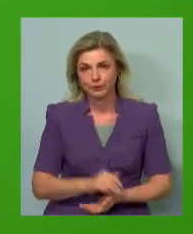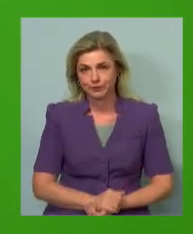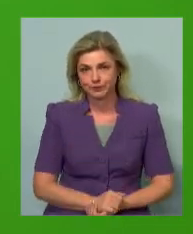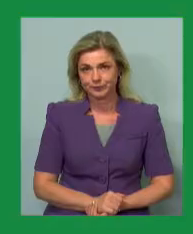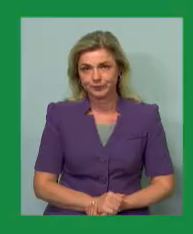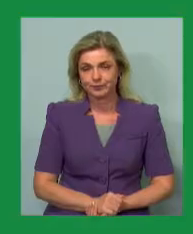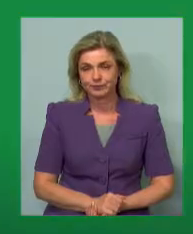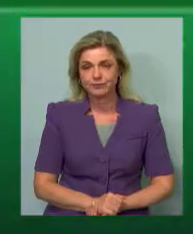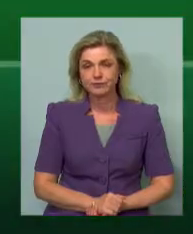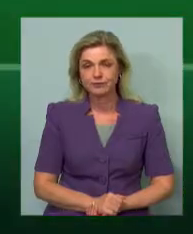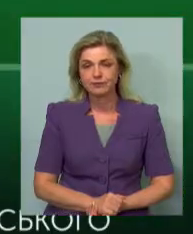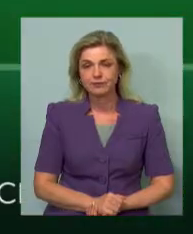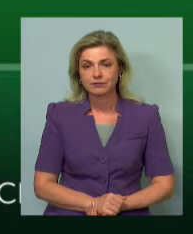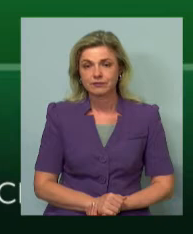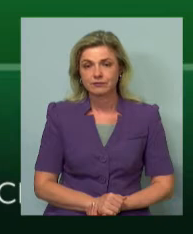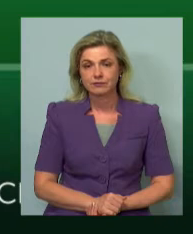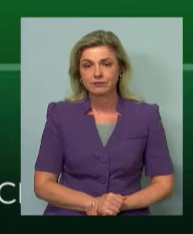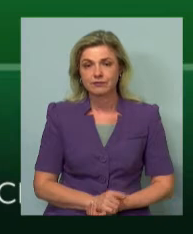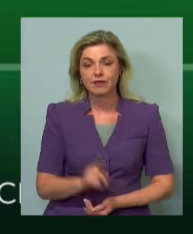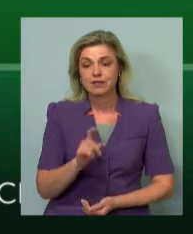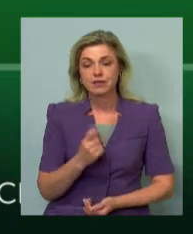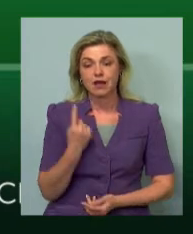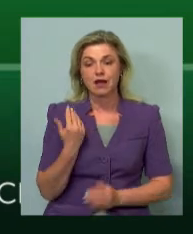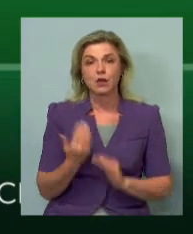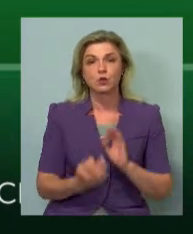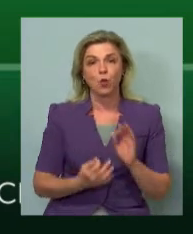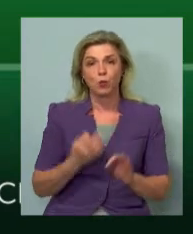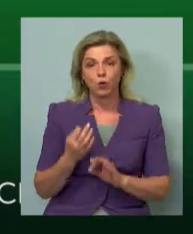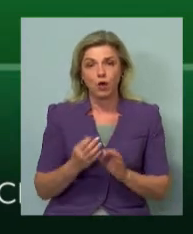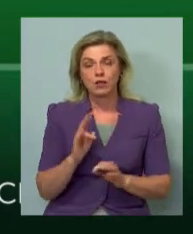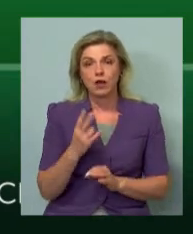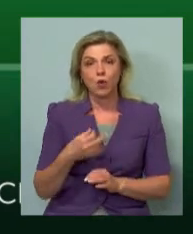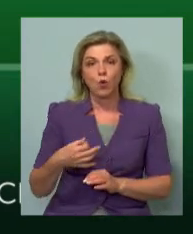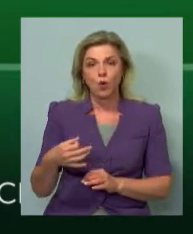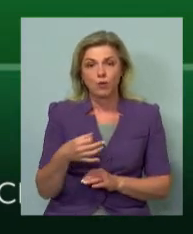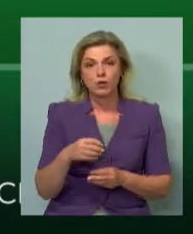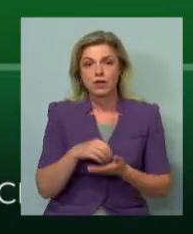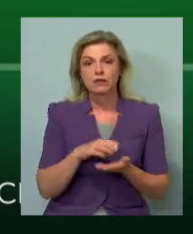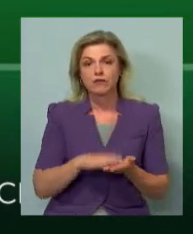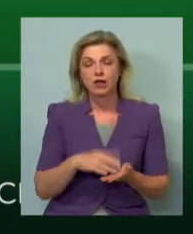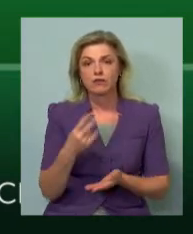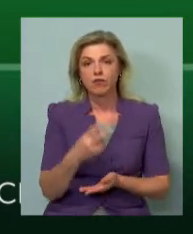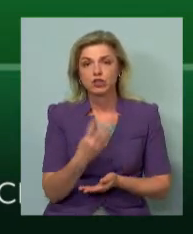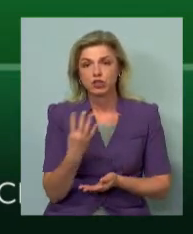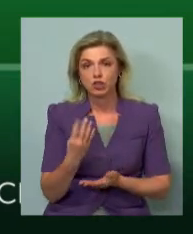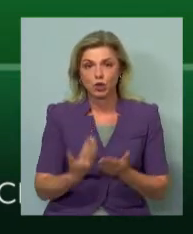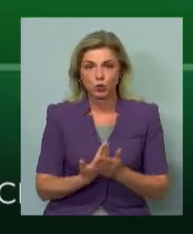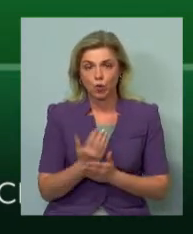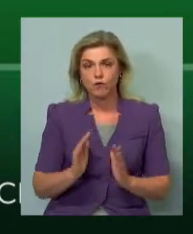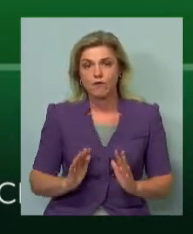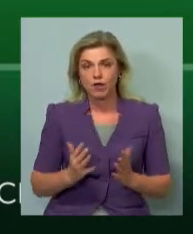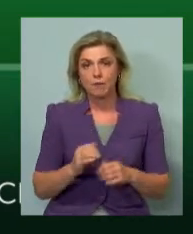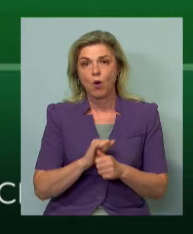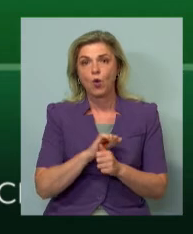Табала. За минулу добу в Миколаївській області зареєстровано 24 нових випадки